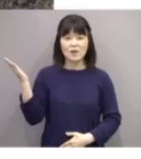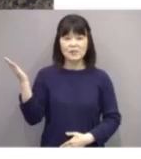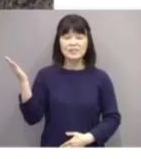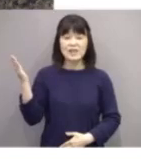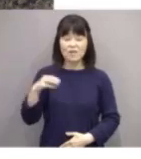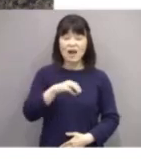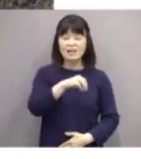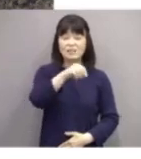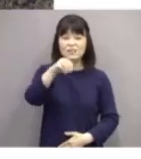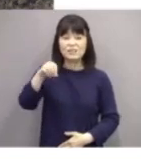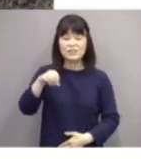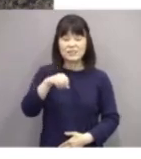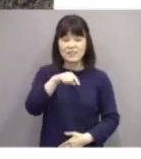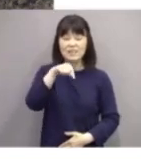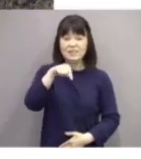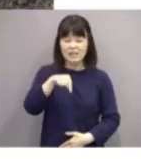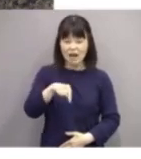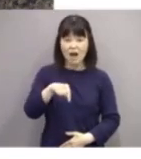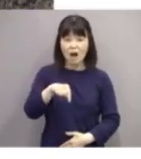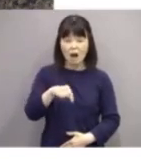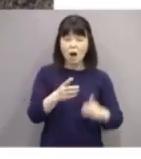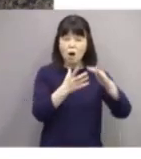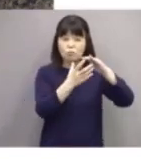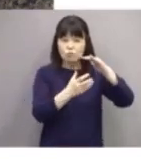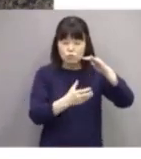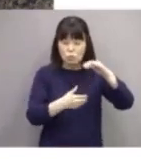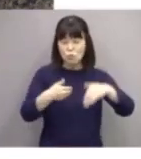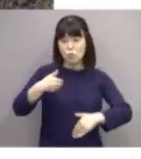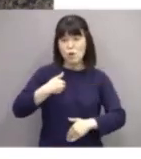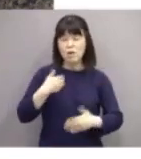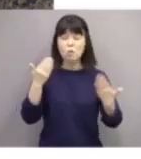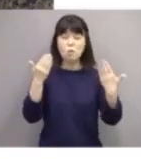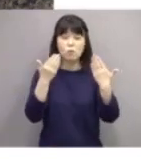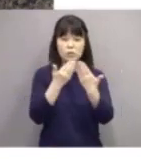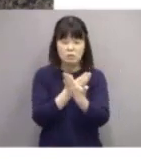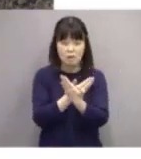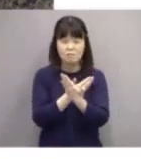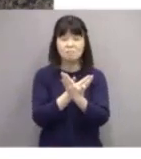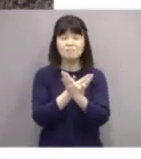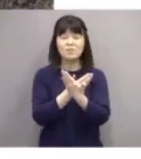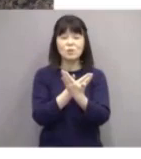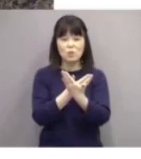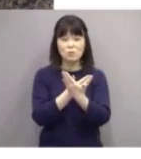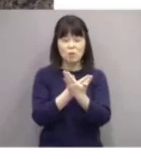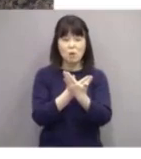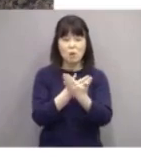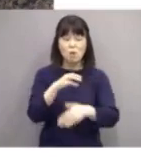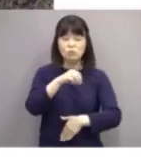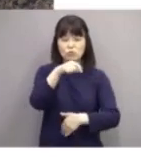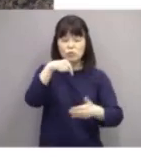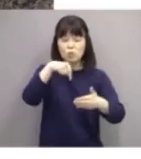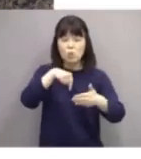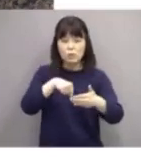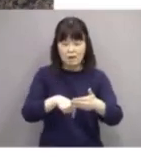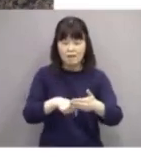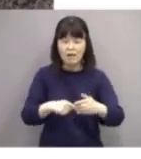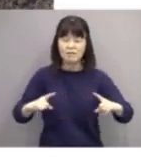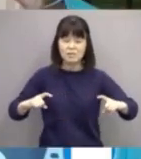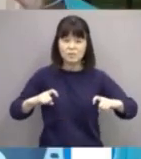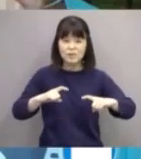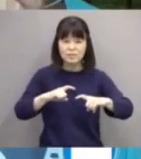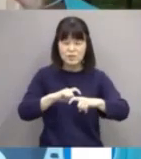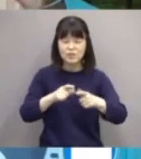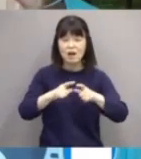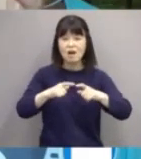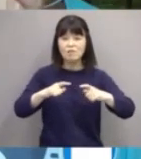こちらはふかふかの土は堆肥といってぶどうのご飯になること、水やりをすると土をふかふかにしてくれ